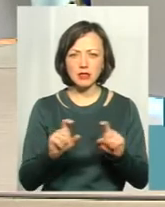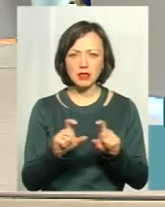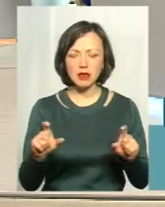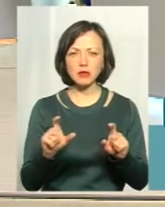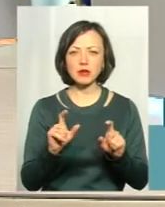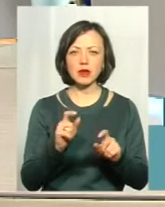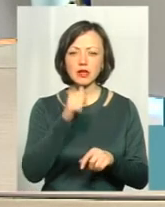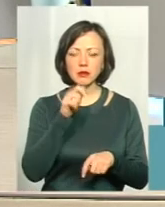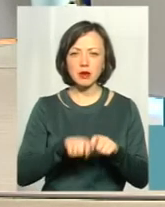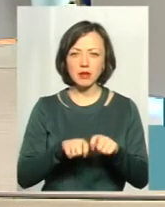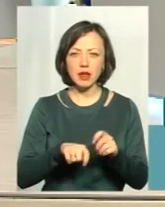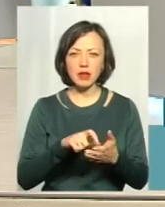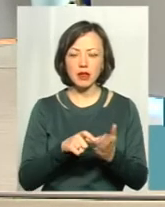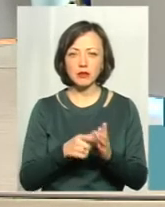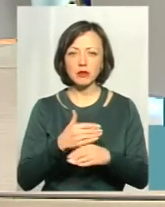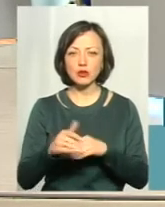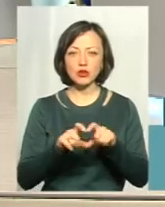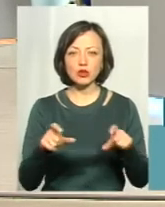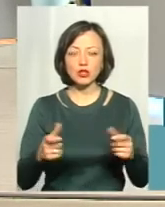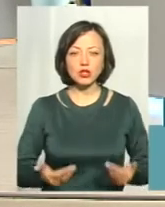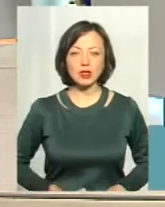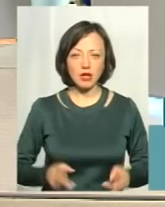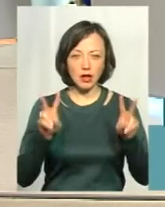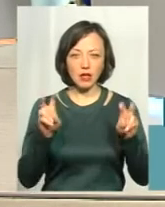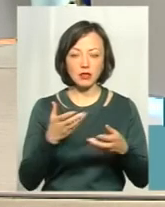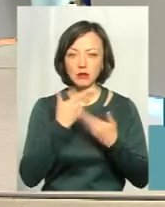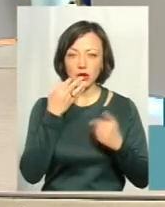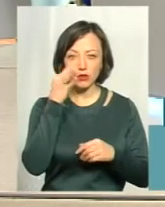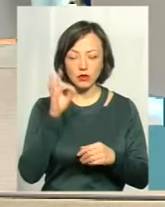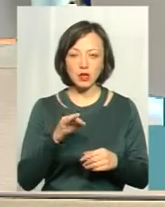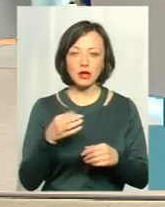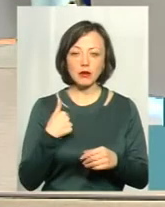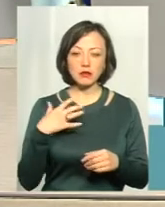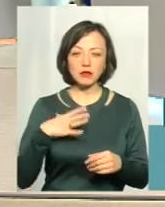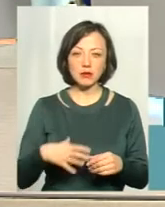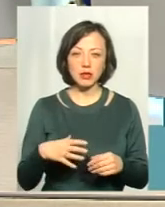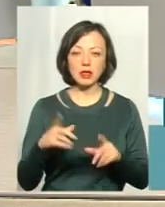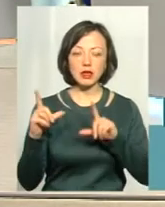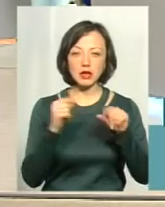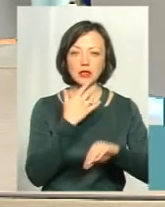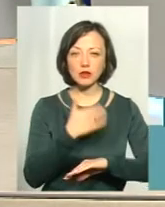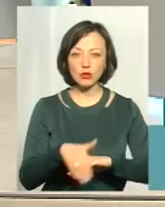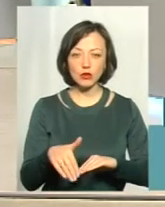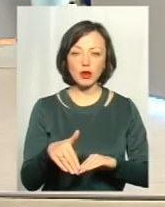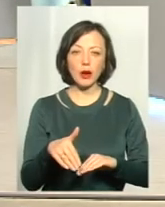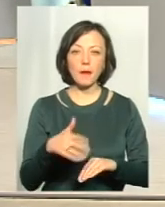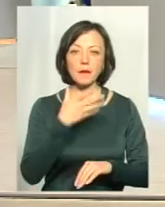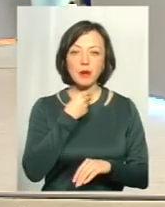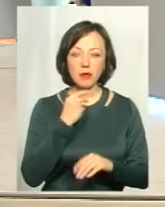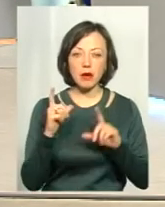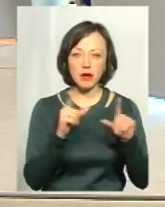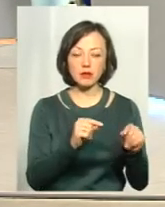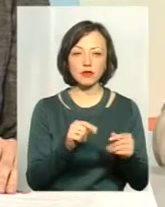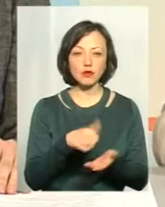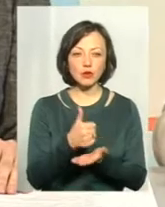потім експериментальні класи, пізніше школа життя, немає в нас такого досвіду, тому нам приходилося їхати за кордон. Ми їхали в Прибалтику, в